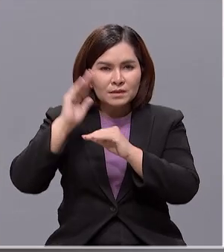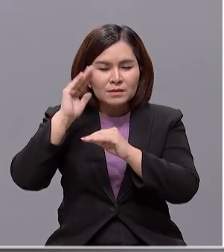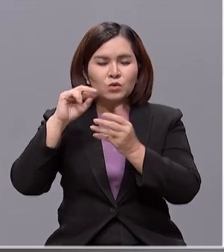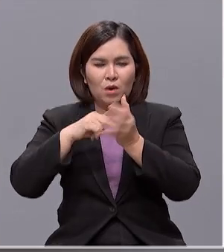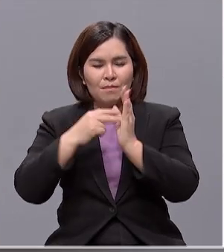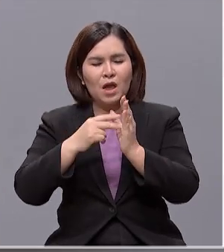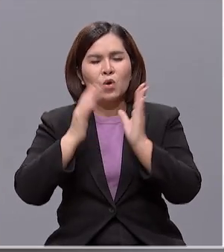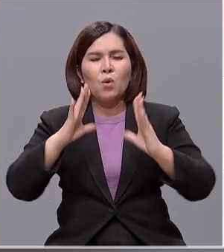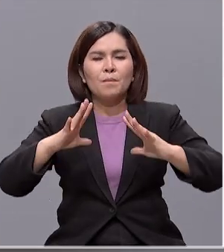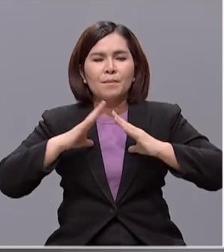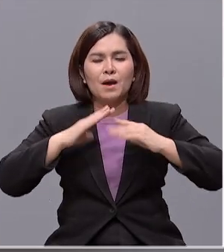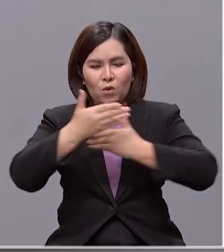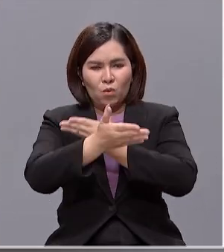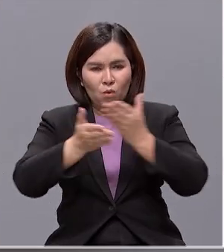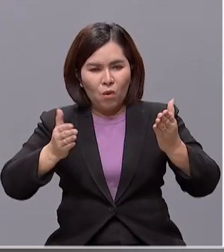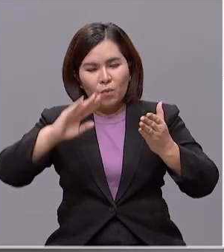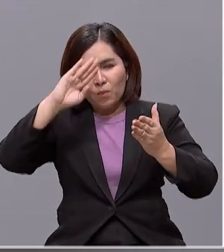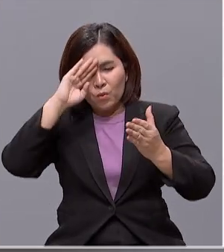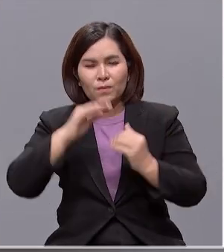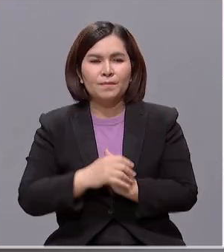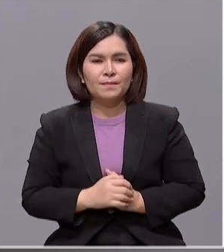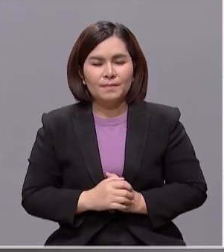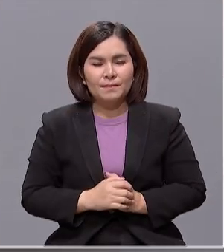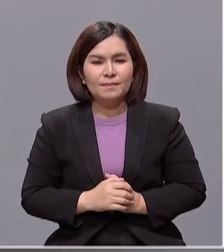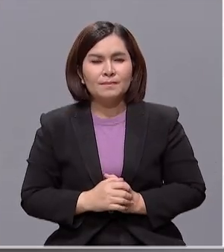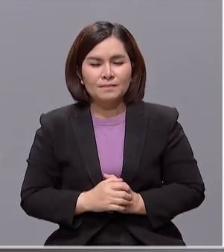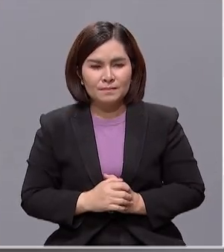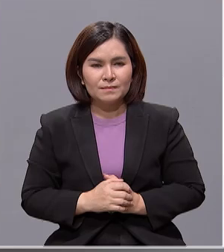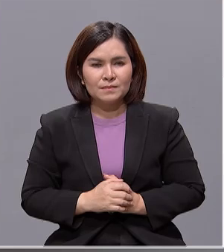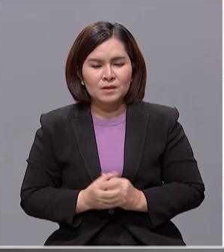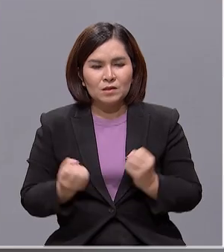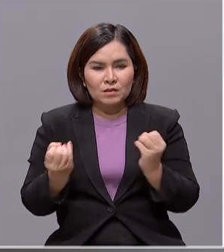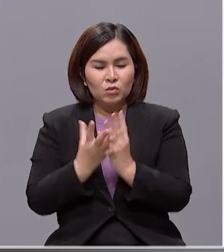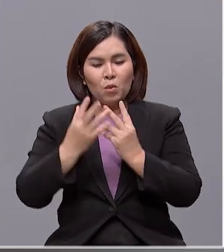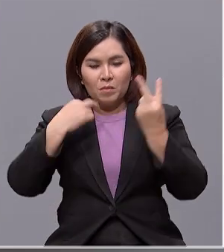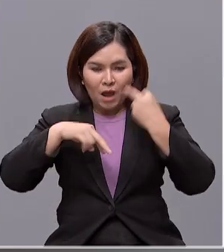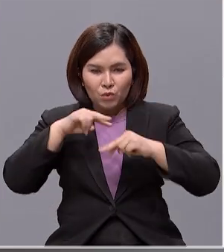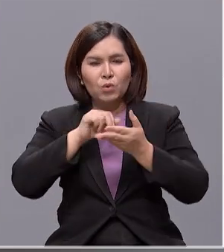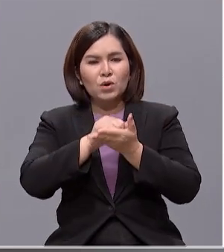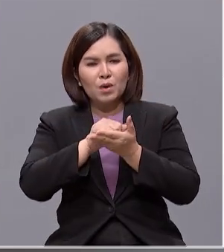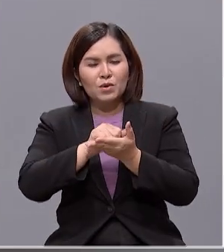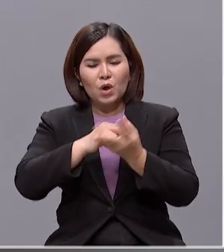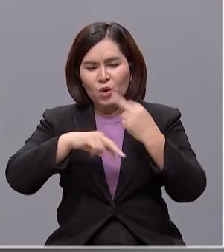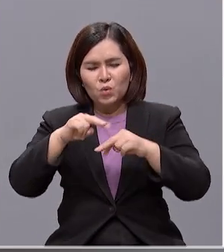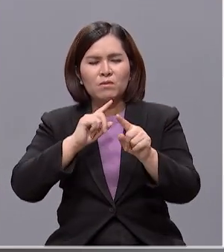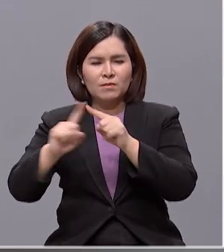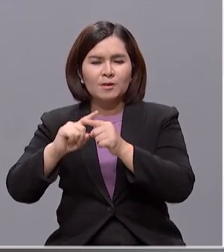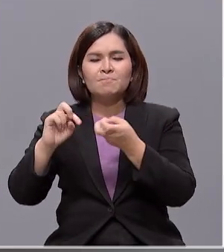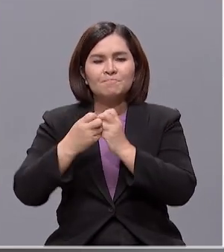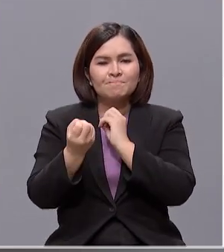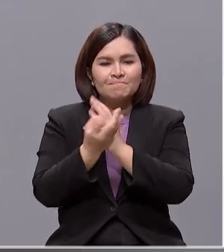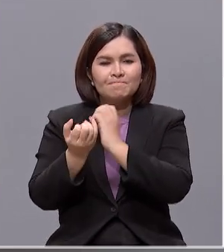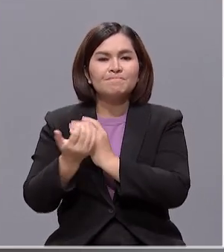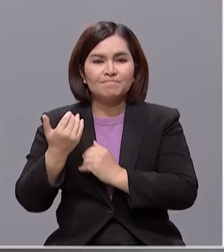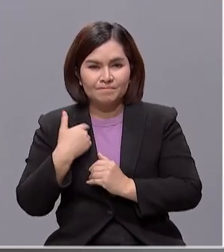ในทีนี้พอพื้นเปียกมันก็กระทบแม้จะเป็นผู้ป่วยนอกก็ตามทีมมันก็กระทบกับการดูแลรักษาแต่ไม่ได้กระทบ